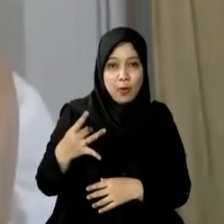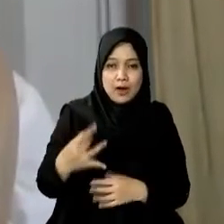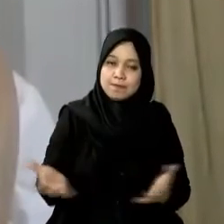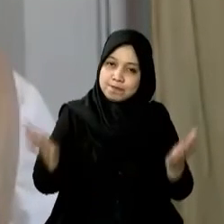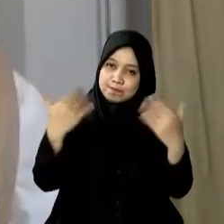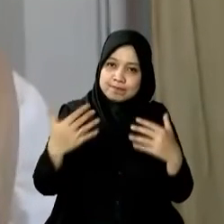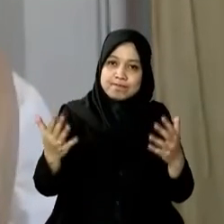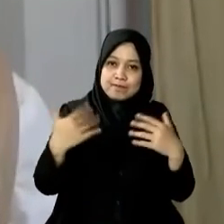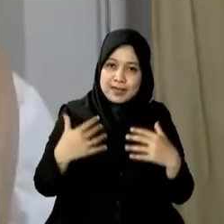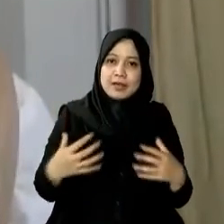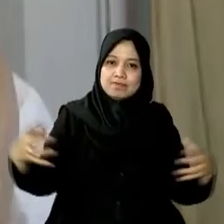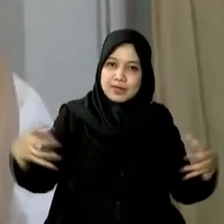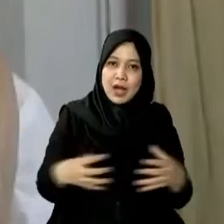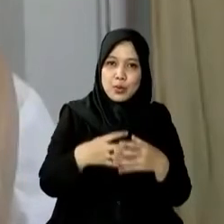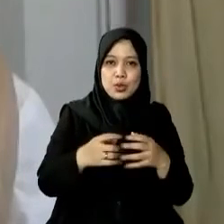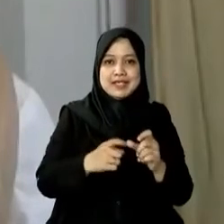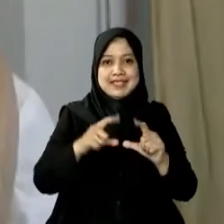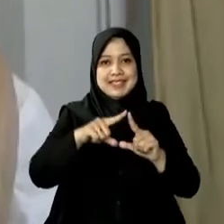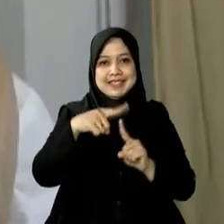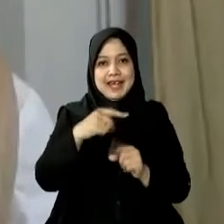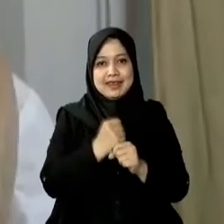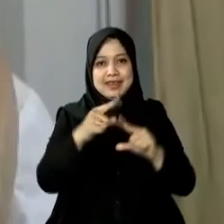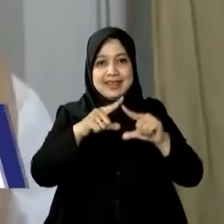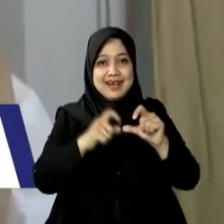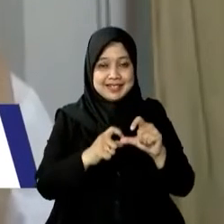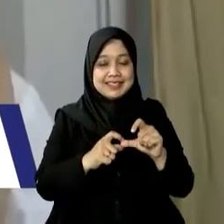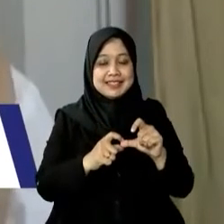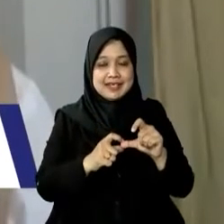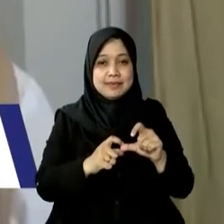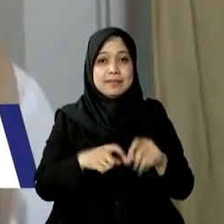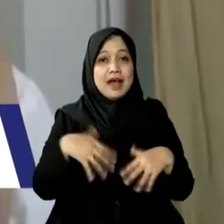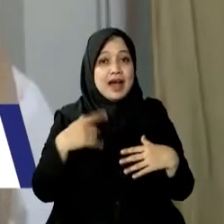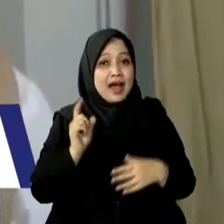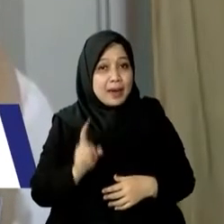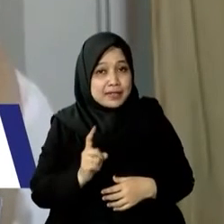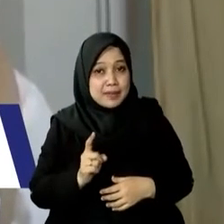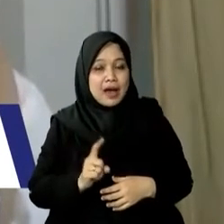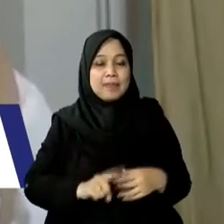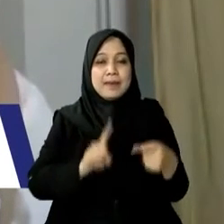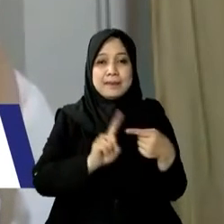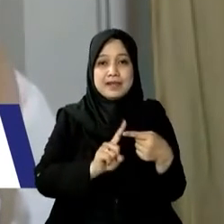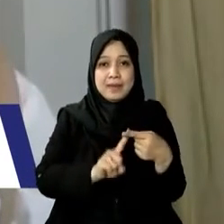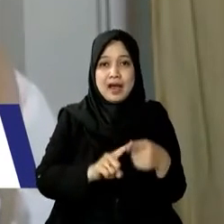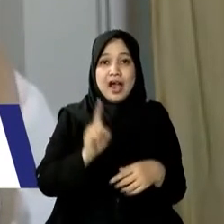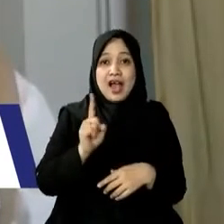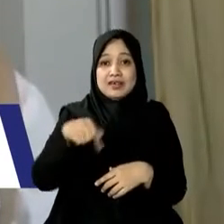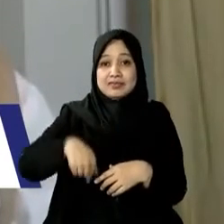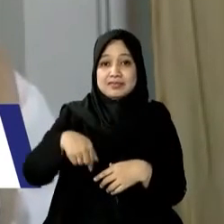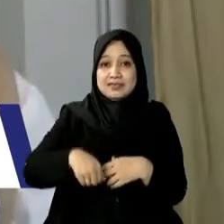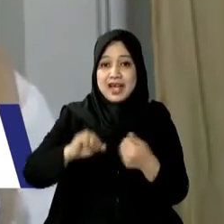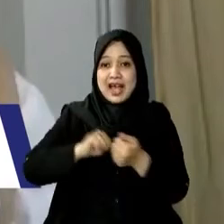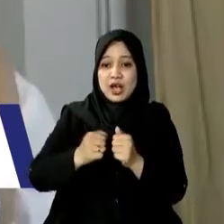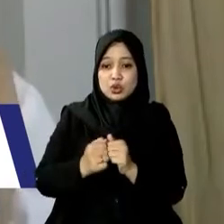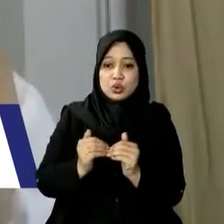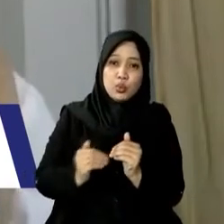bersama kita di Satgas bidang koordinasi relawan karena pertama Hai dengan peningkatan kasus yang ada